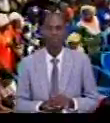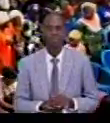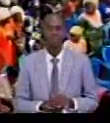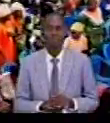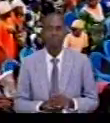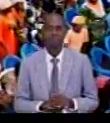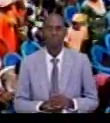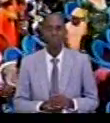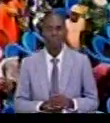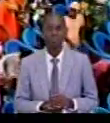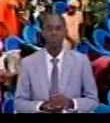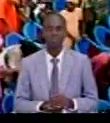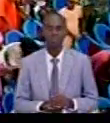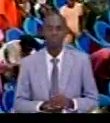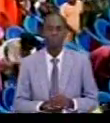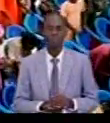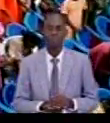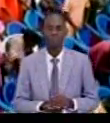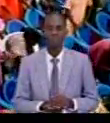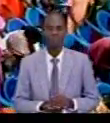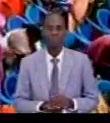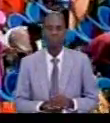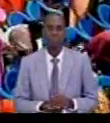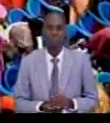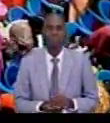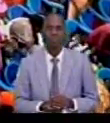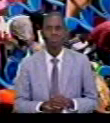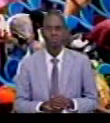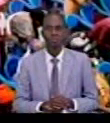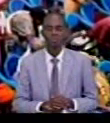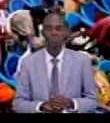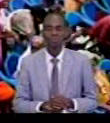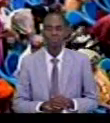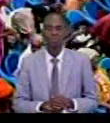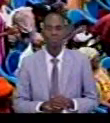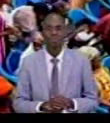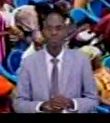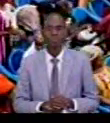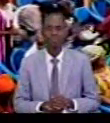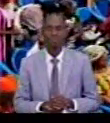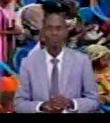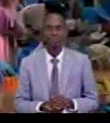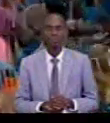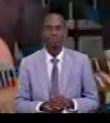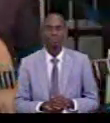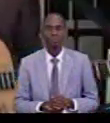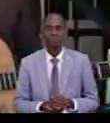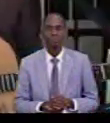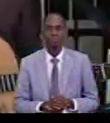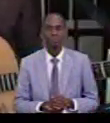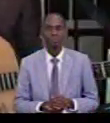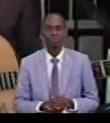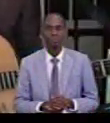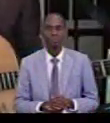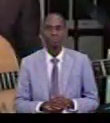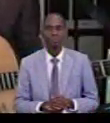le ciel ouvert alors que nous élevons le nom de Jésus. Nous déclarons sa victoire dans tous